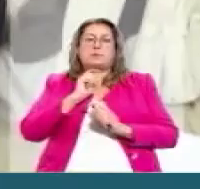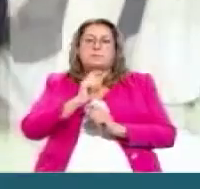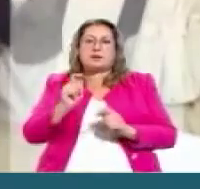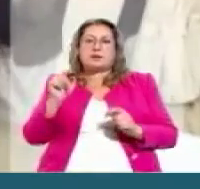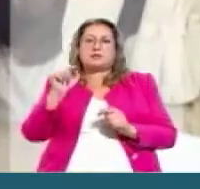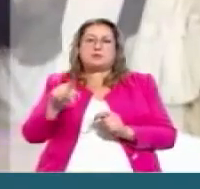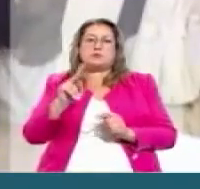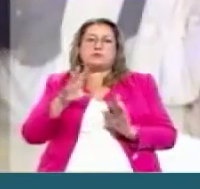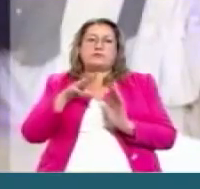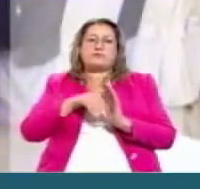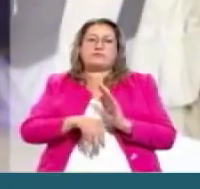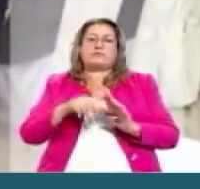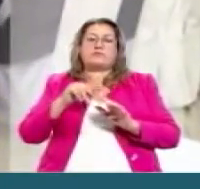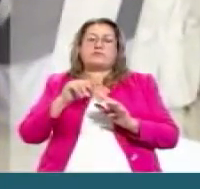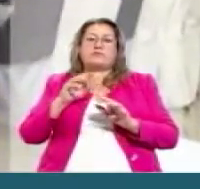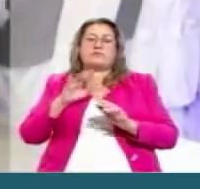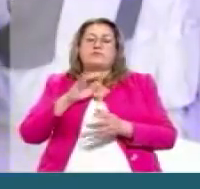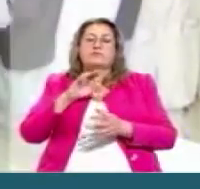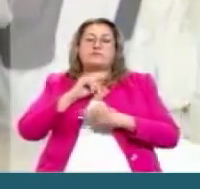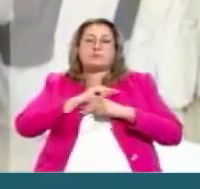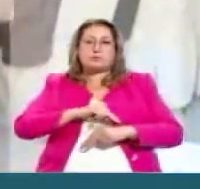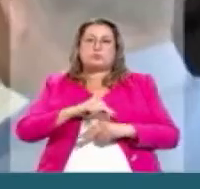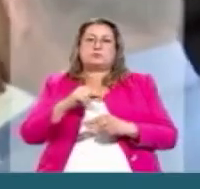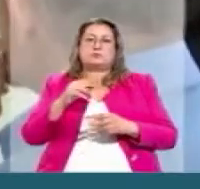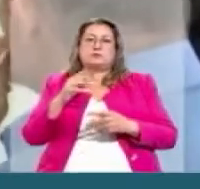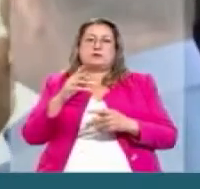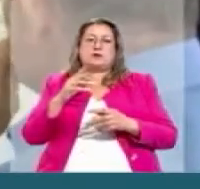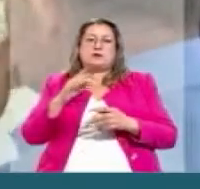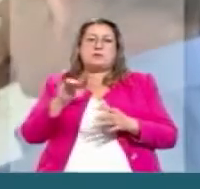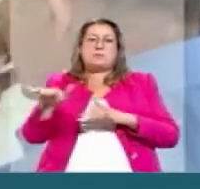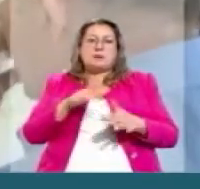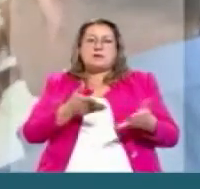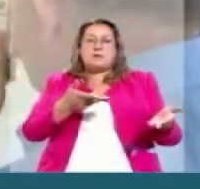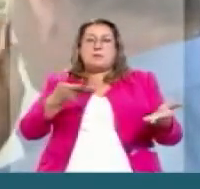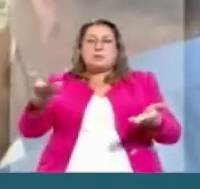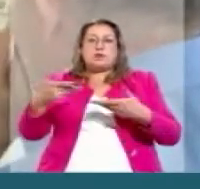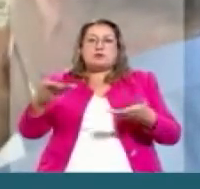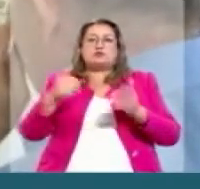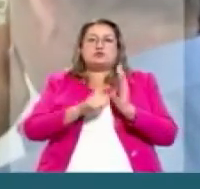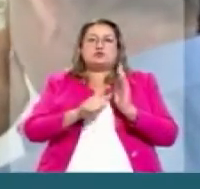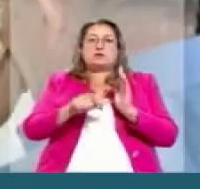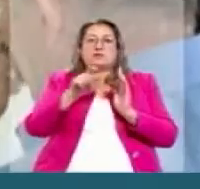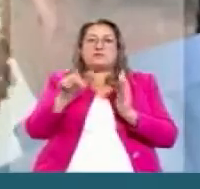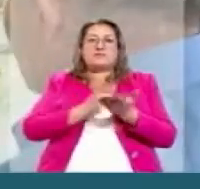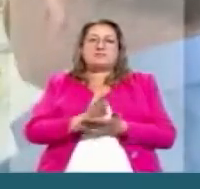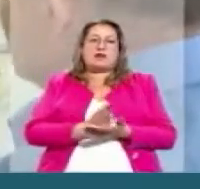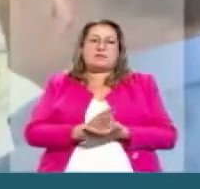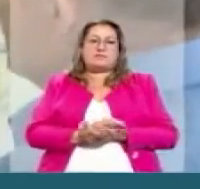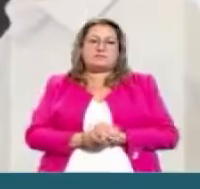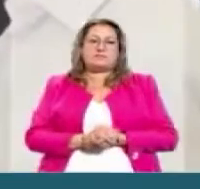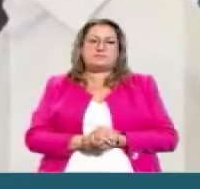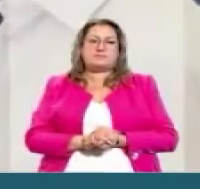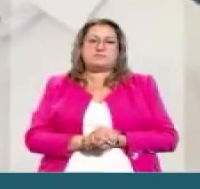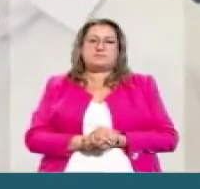Шараға 60 ардагер шақырылған, олардың қаланы ғана емес, өңірдің гүлдену үшін сіңірген еңбектері аз емес. Мәселен, Кәкімжан